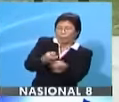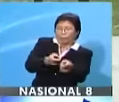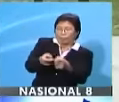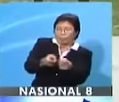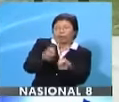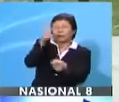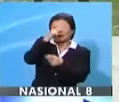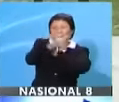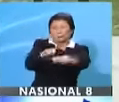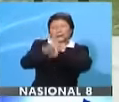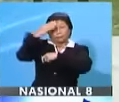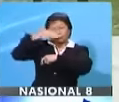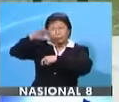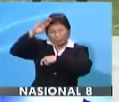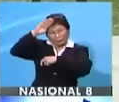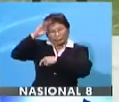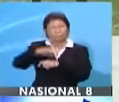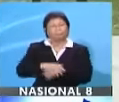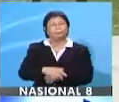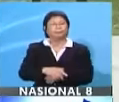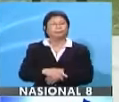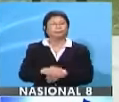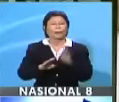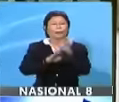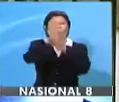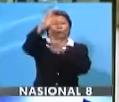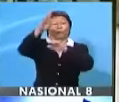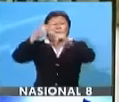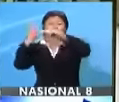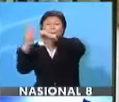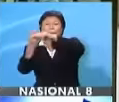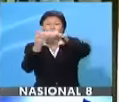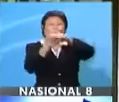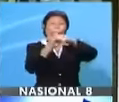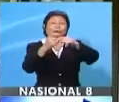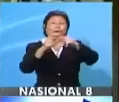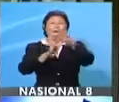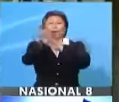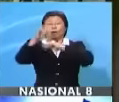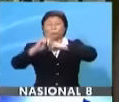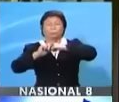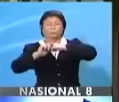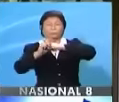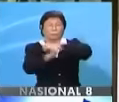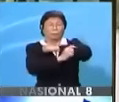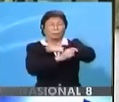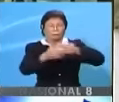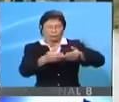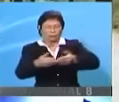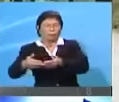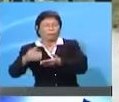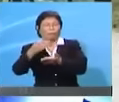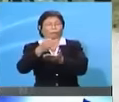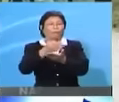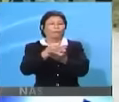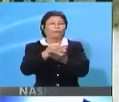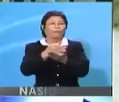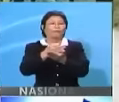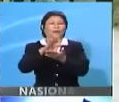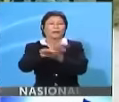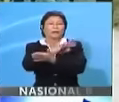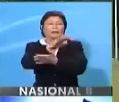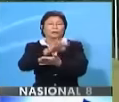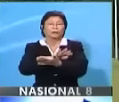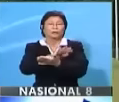Kerajaan Negeri Perlis dan Komplek Budaya. Pembangunan taman ini sambungan kepada fasa 1 iaitu Taman Bunga Kertas